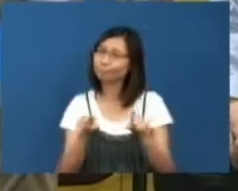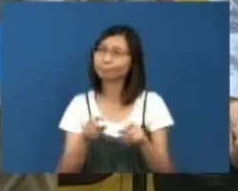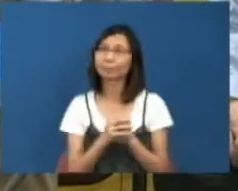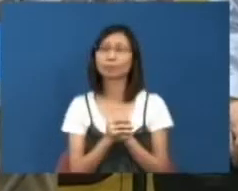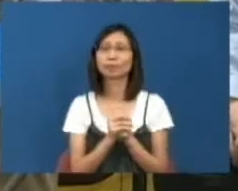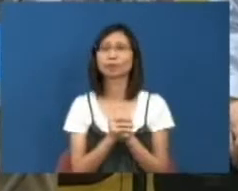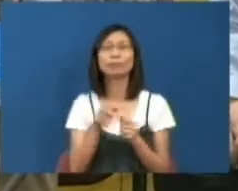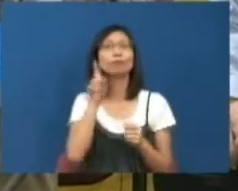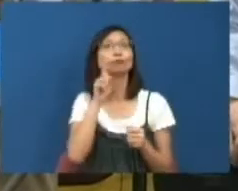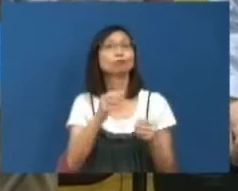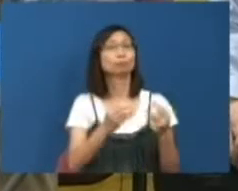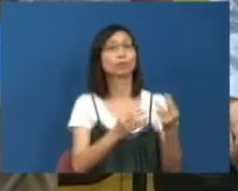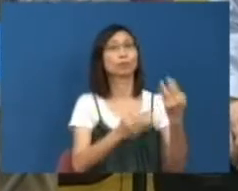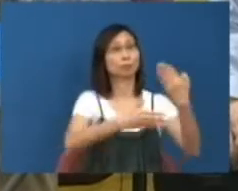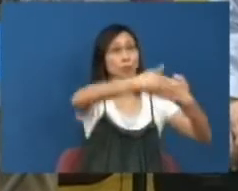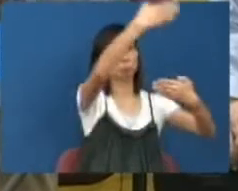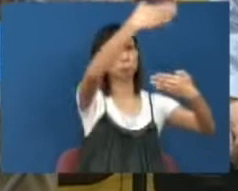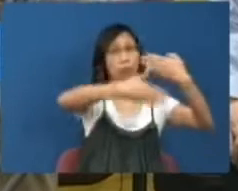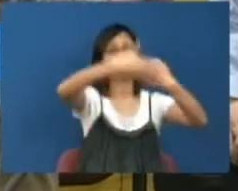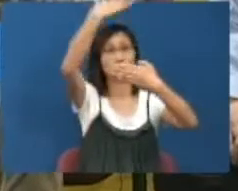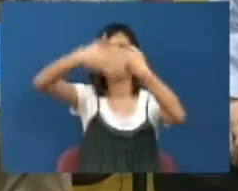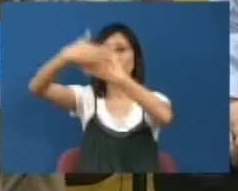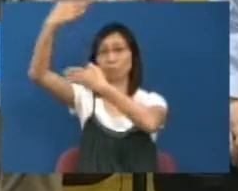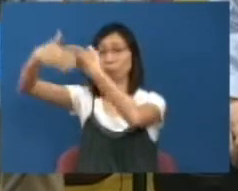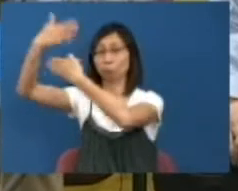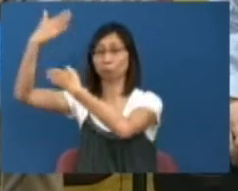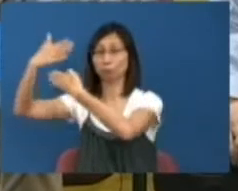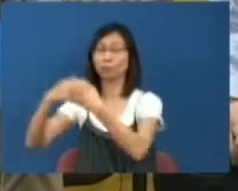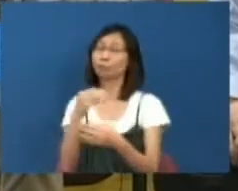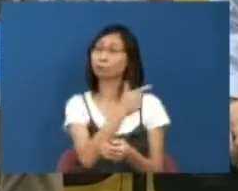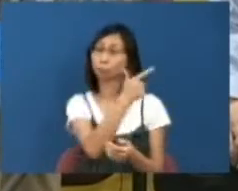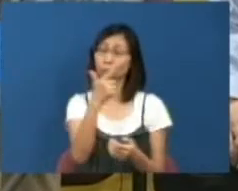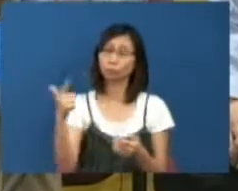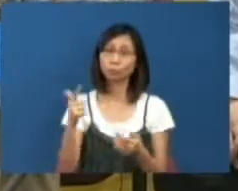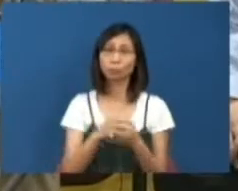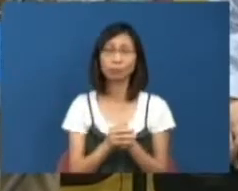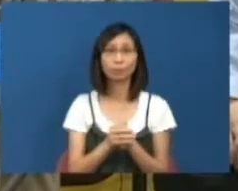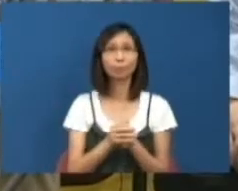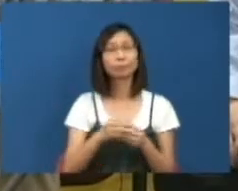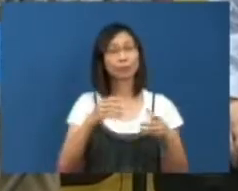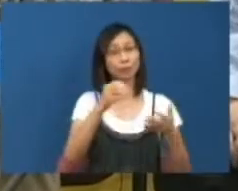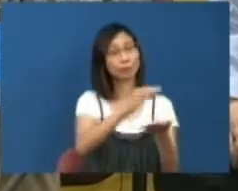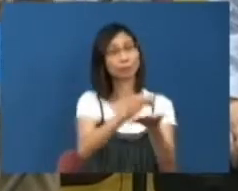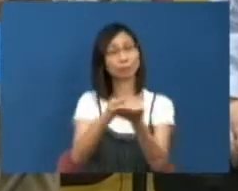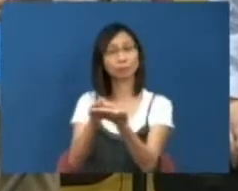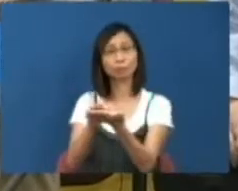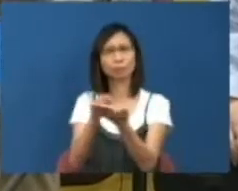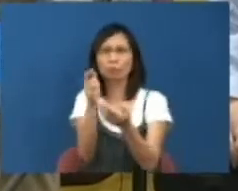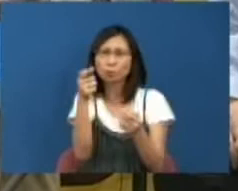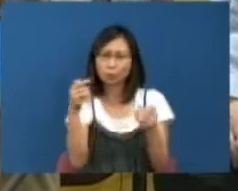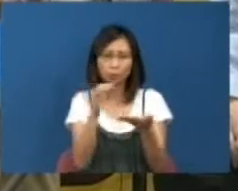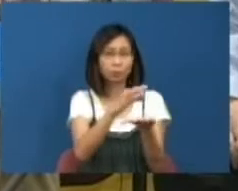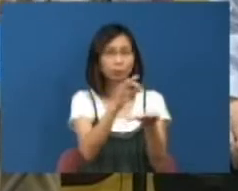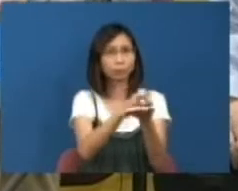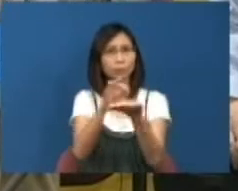咗問題。 即係啲屏風樓加埋即係 alley corridor， 即係啲即係空間嘅，亦都遇得唔多，咁變咗